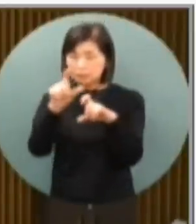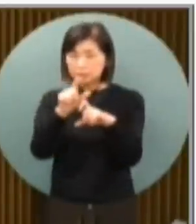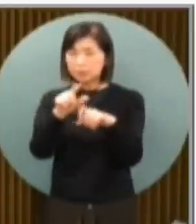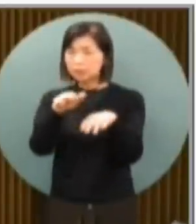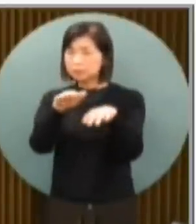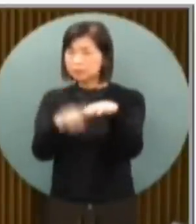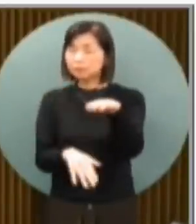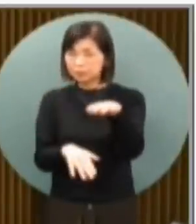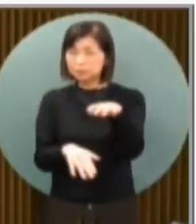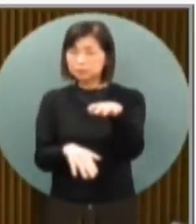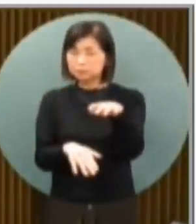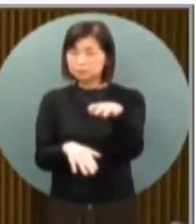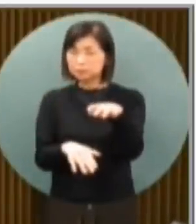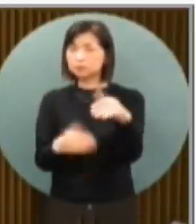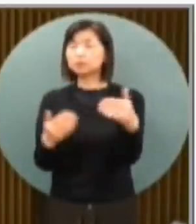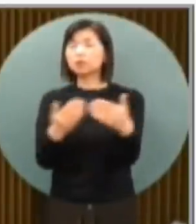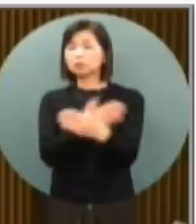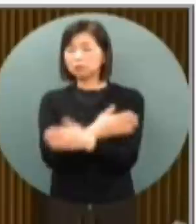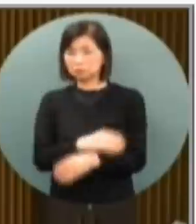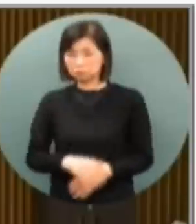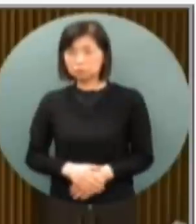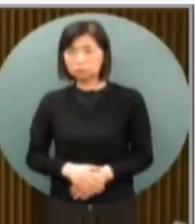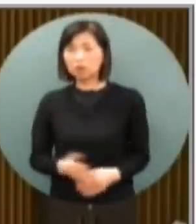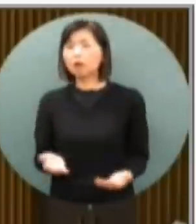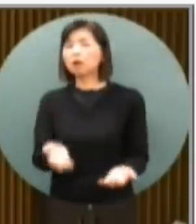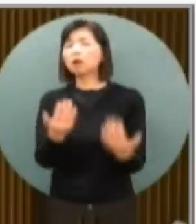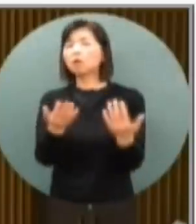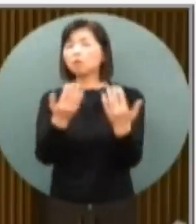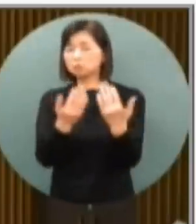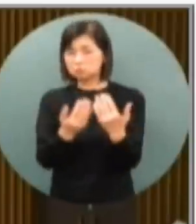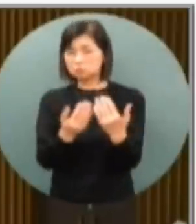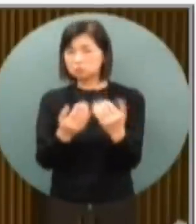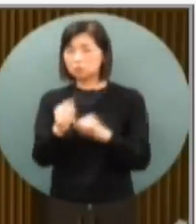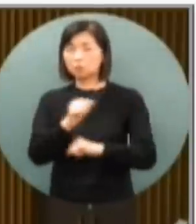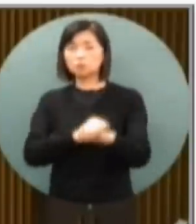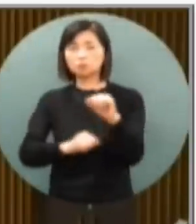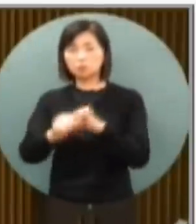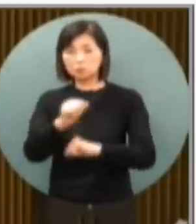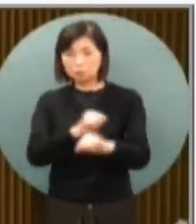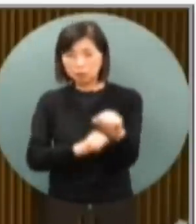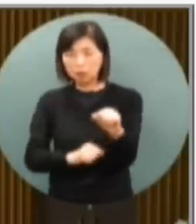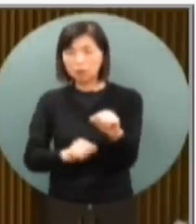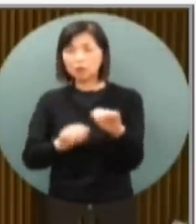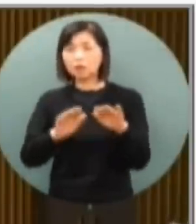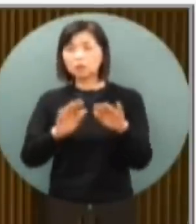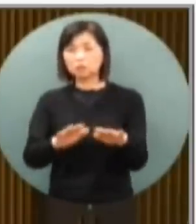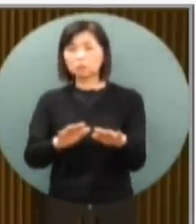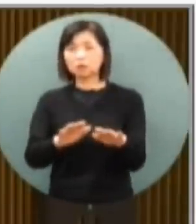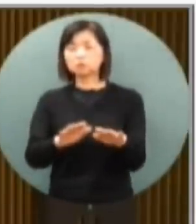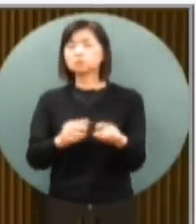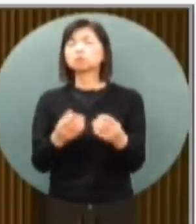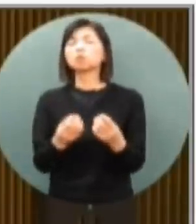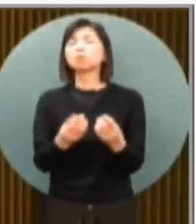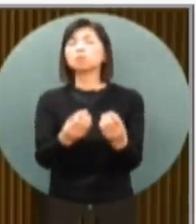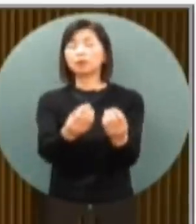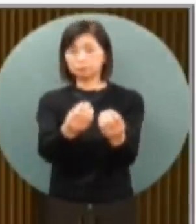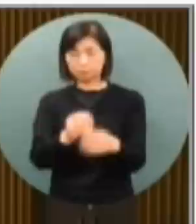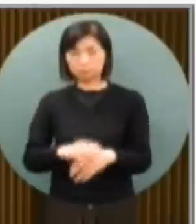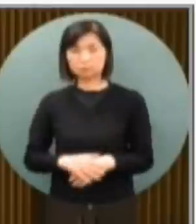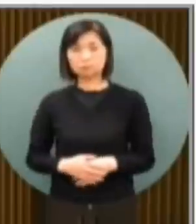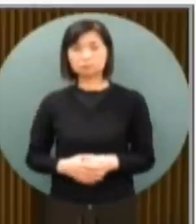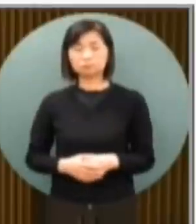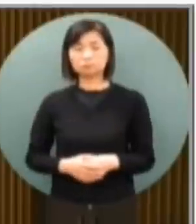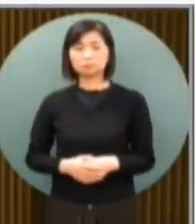発し、煽る行為が今野放しになっている状況であります。